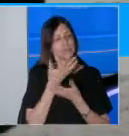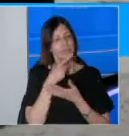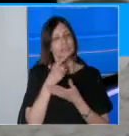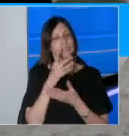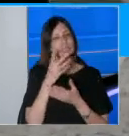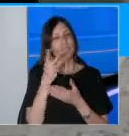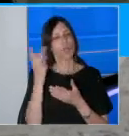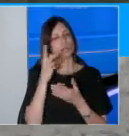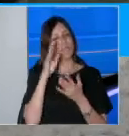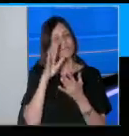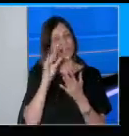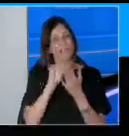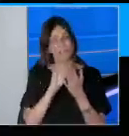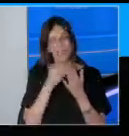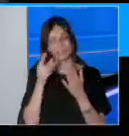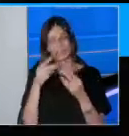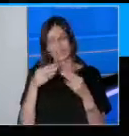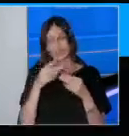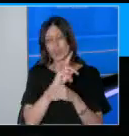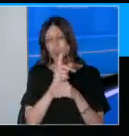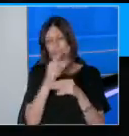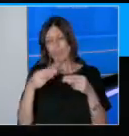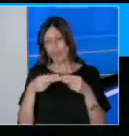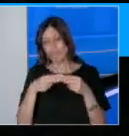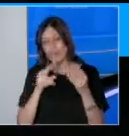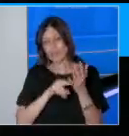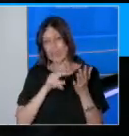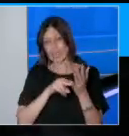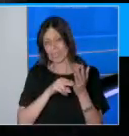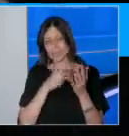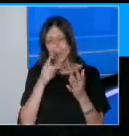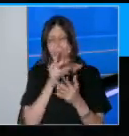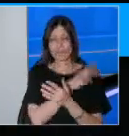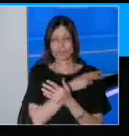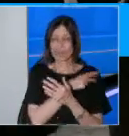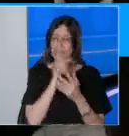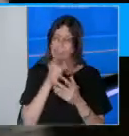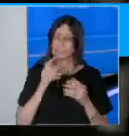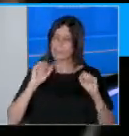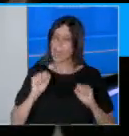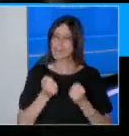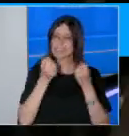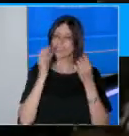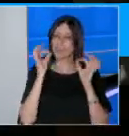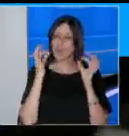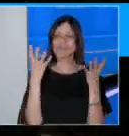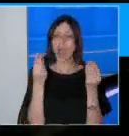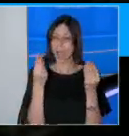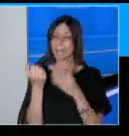הלוח השנה, צפופים מאוד, נכון ששוטרים צריכים לאמץ מאמץ מיוחד והרבה מאוד